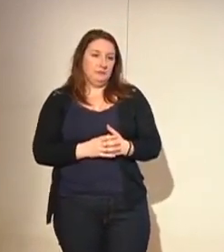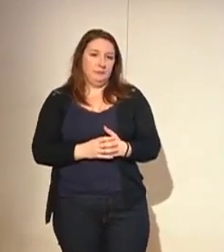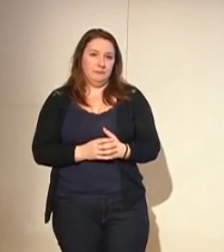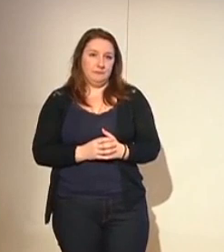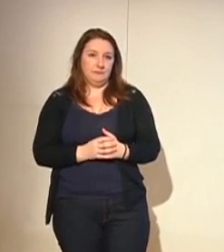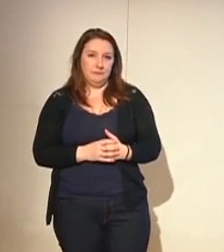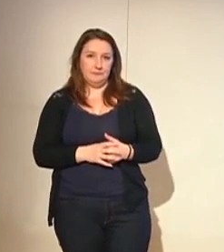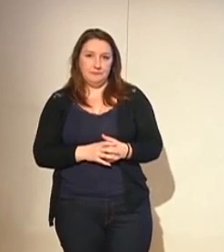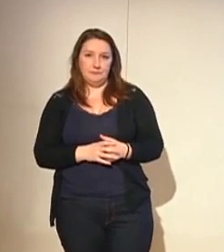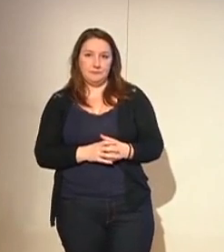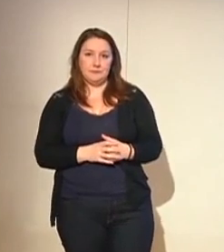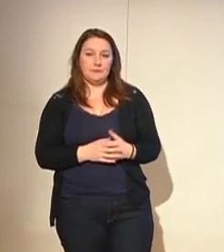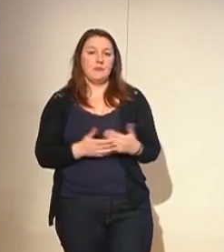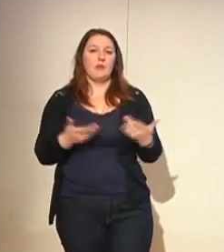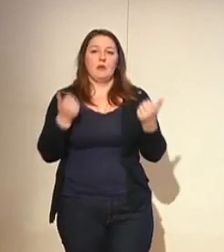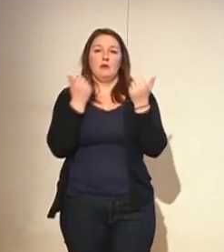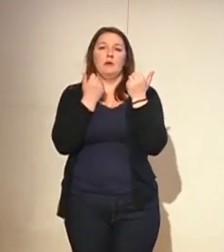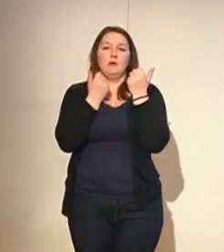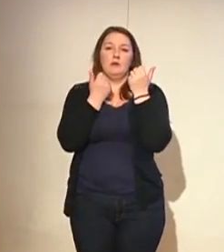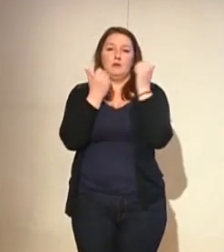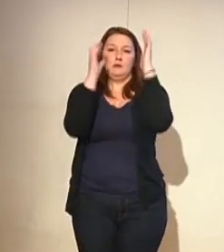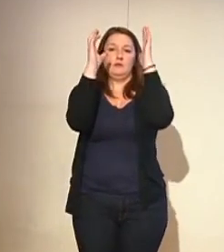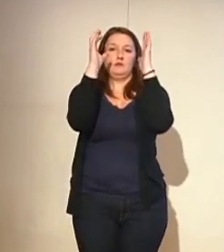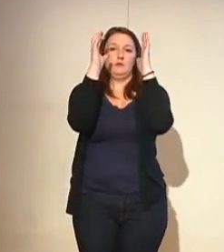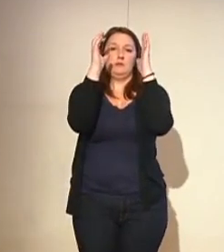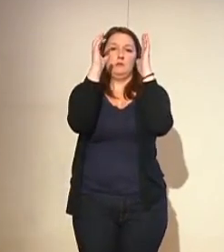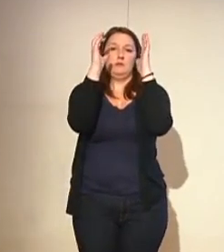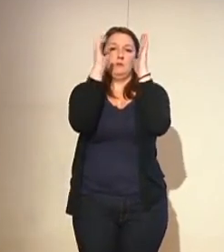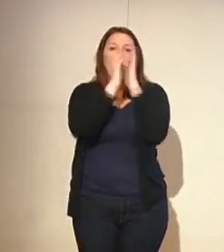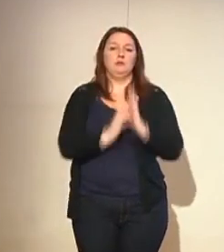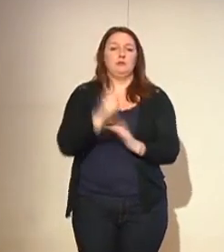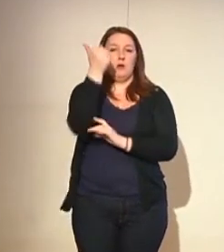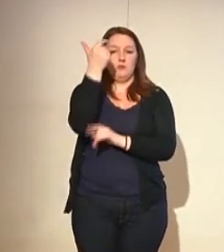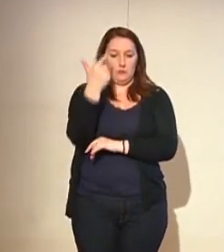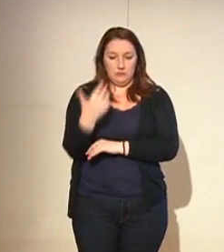dérouler al les délibérations vont être